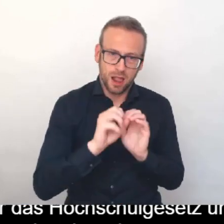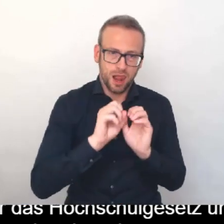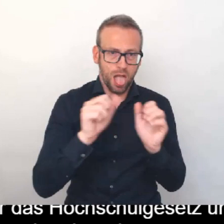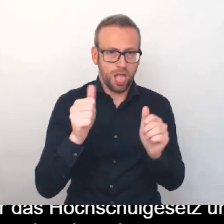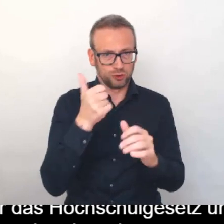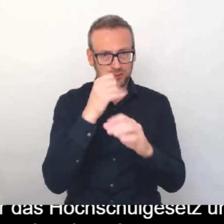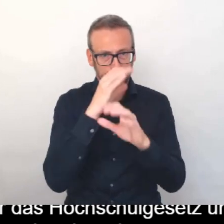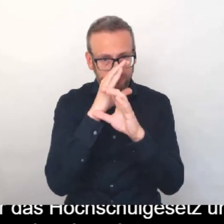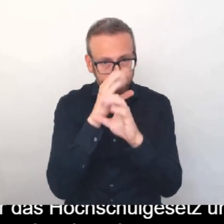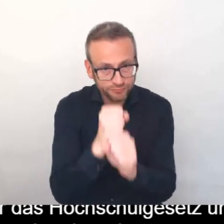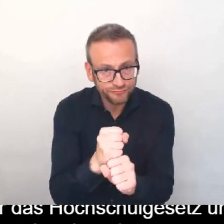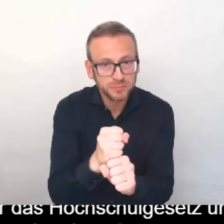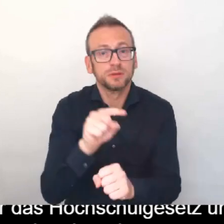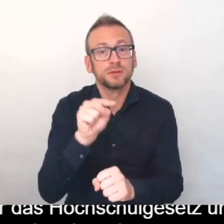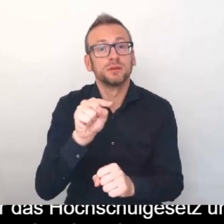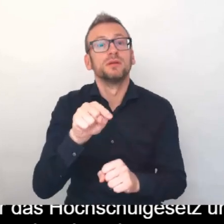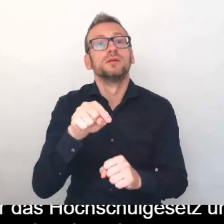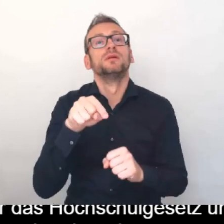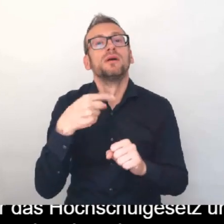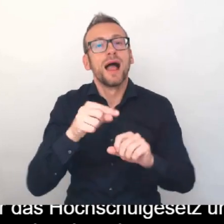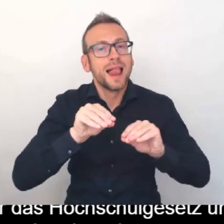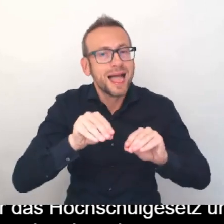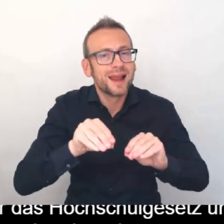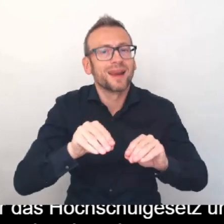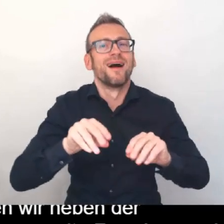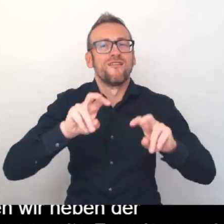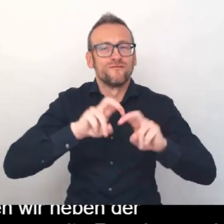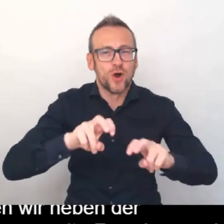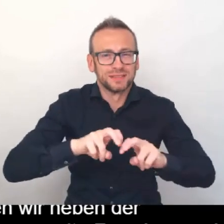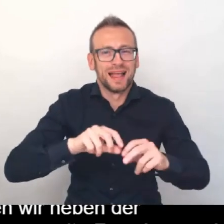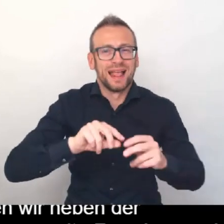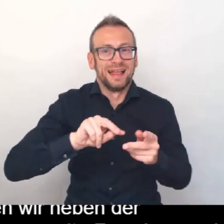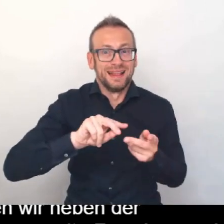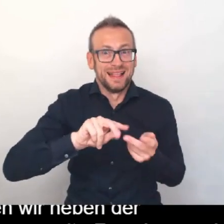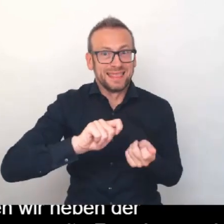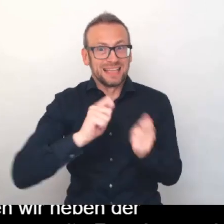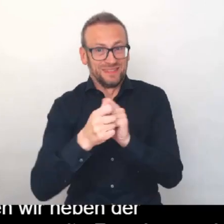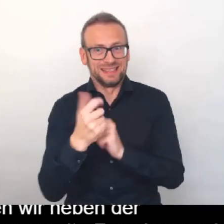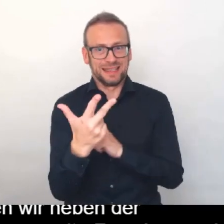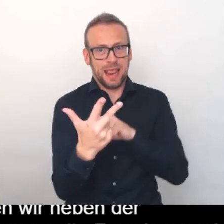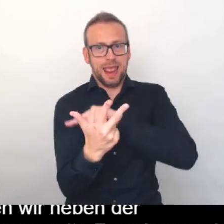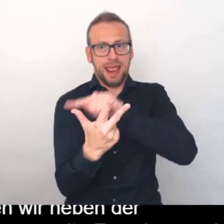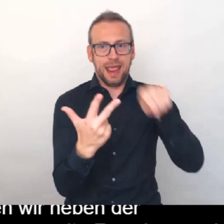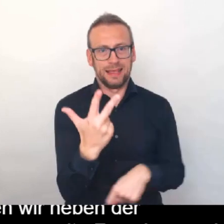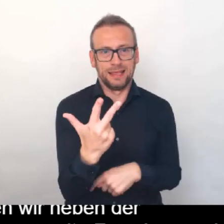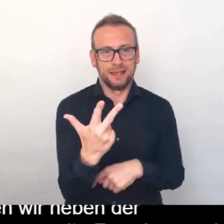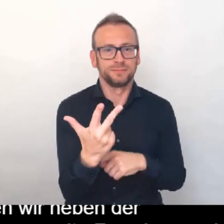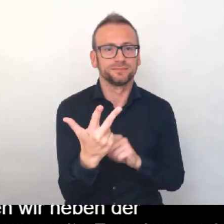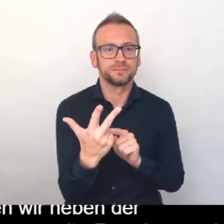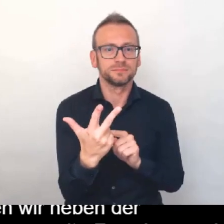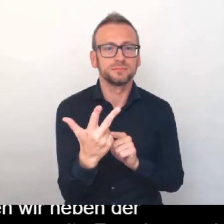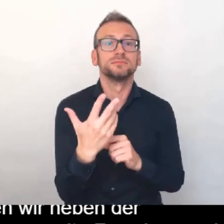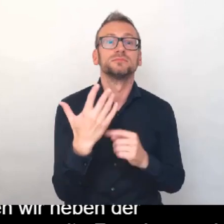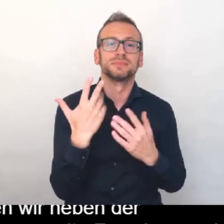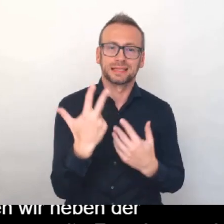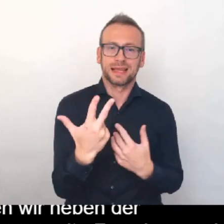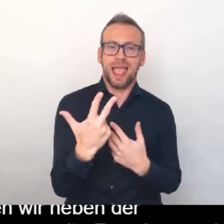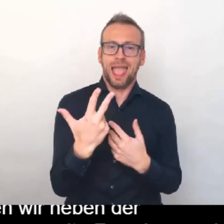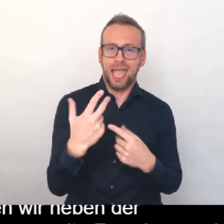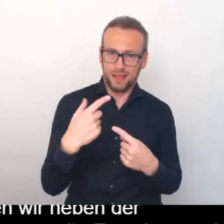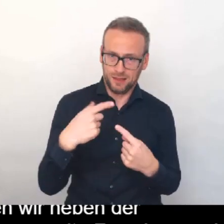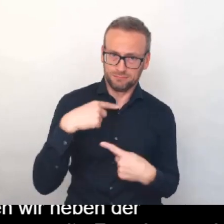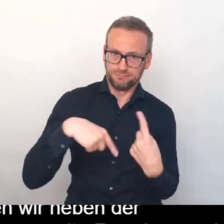enormer Vertrauensbeweis, dem wir als Hochschulen für angewandte Wissenschaften gerne gerecht werden. Ein weiterer Meilenstein für die